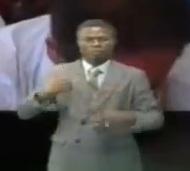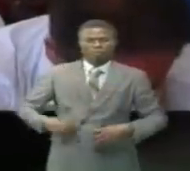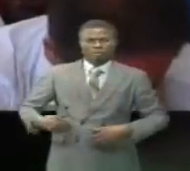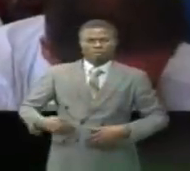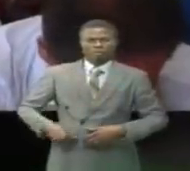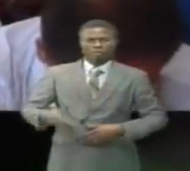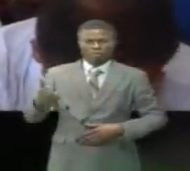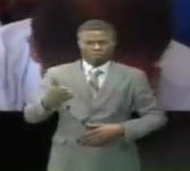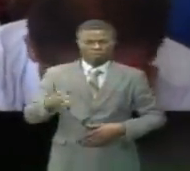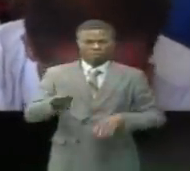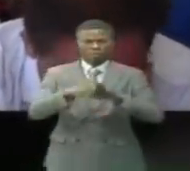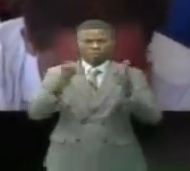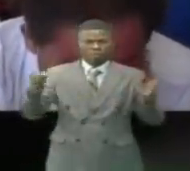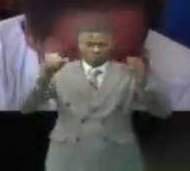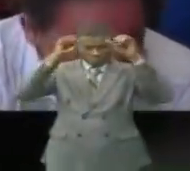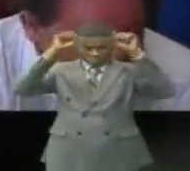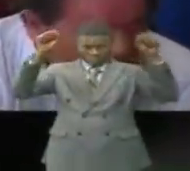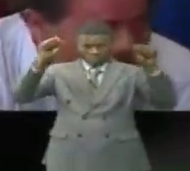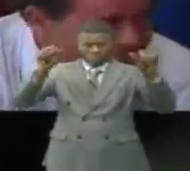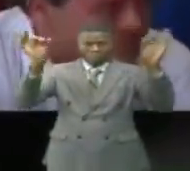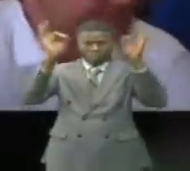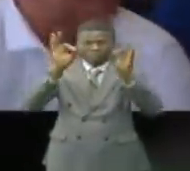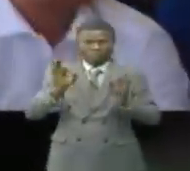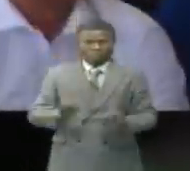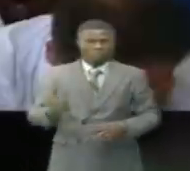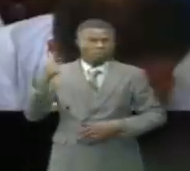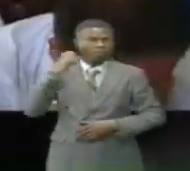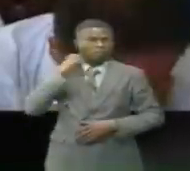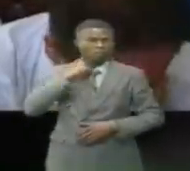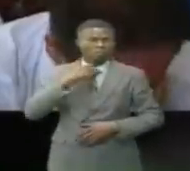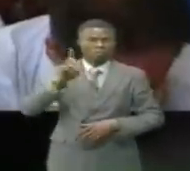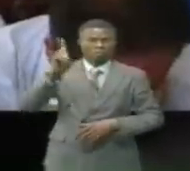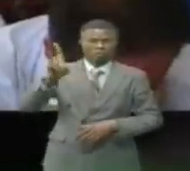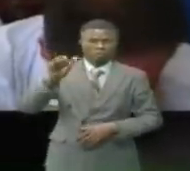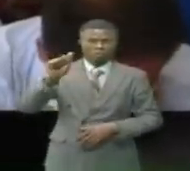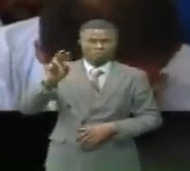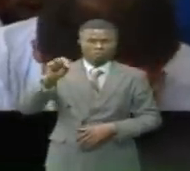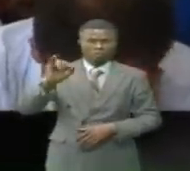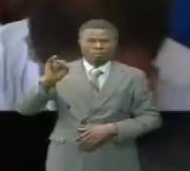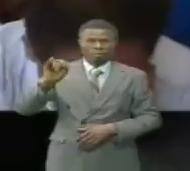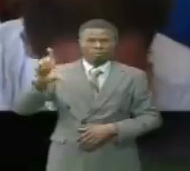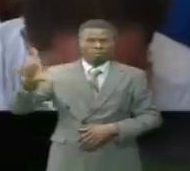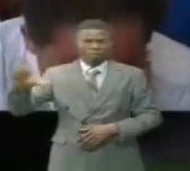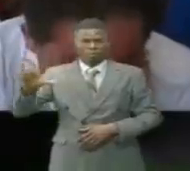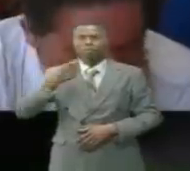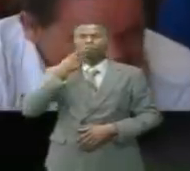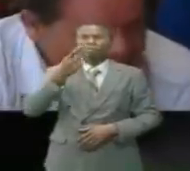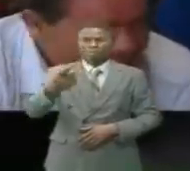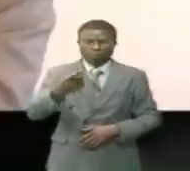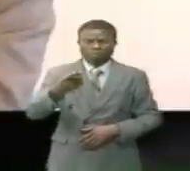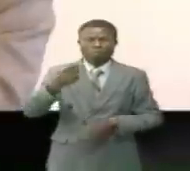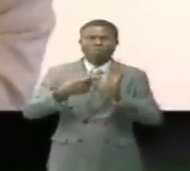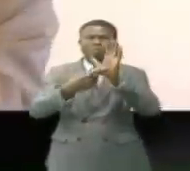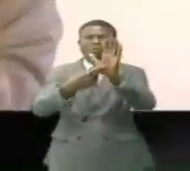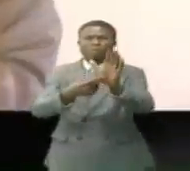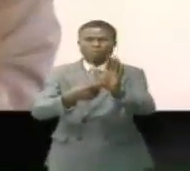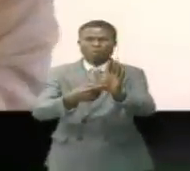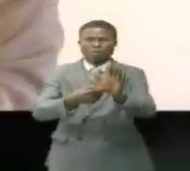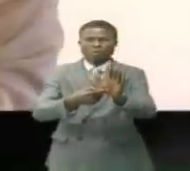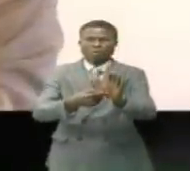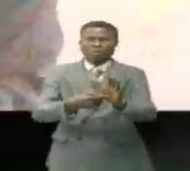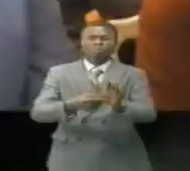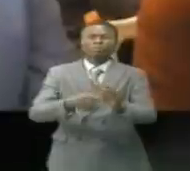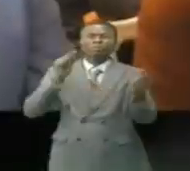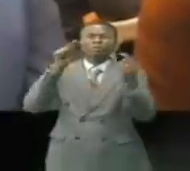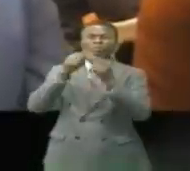À l'ouverture, le président de la FMED, le docteur Daniel Tondwangou, a placé un mot pour présenter les mobiles de